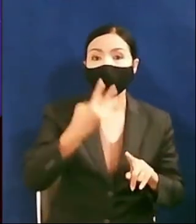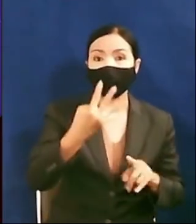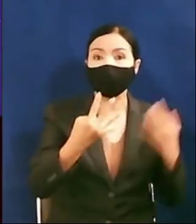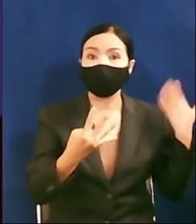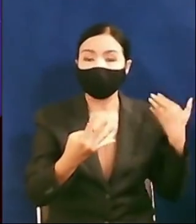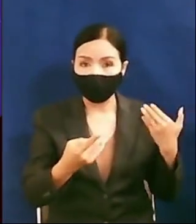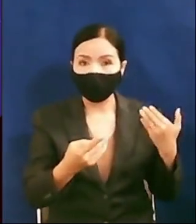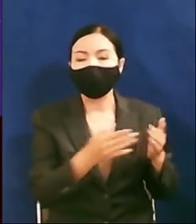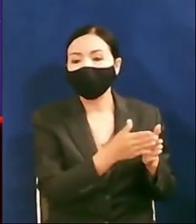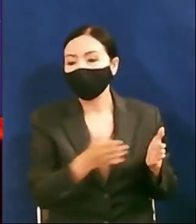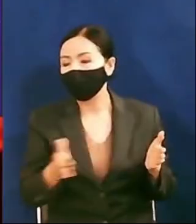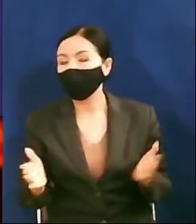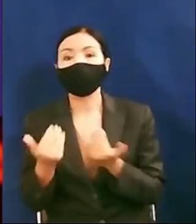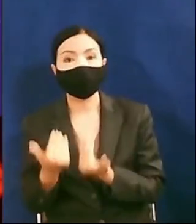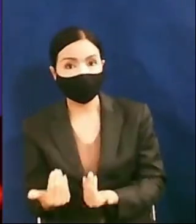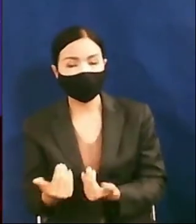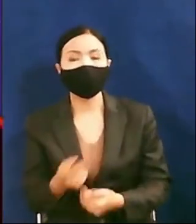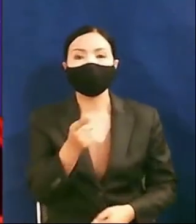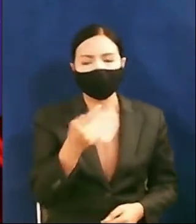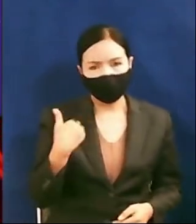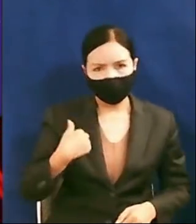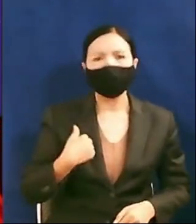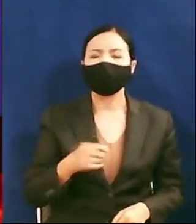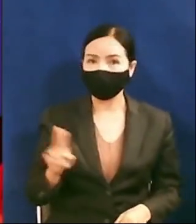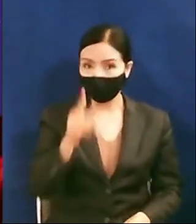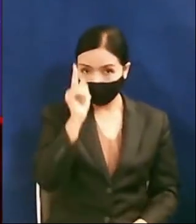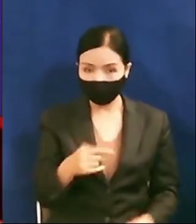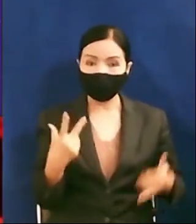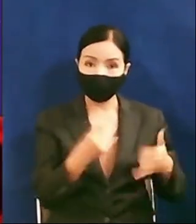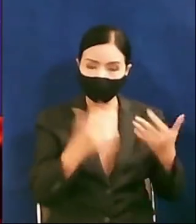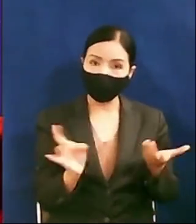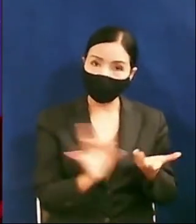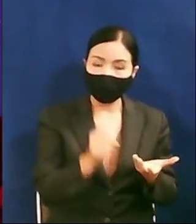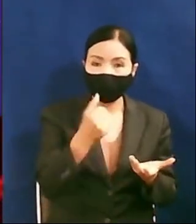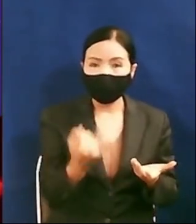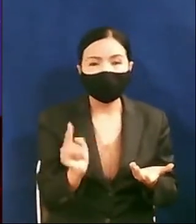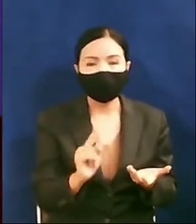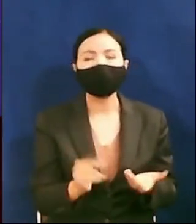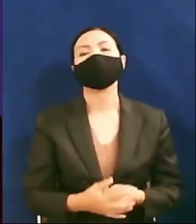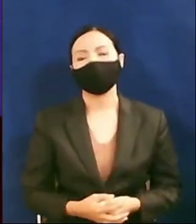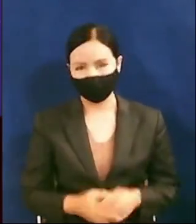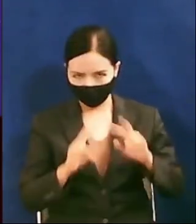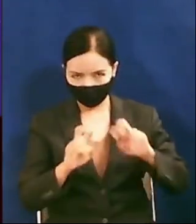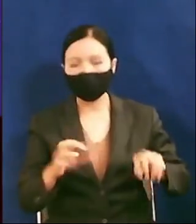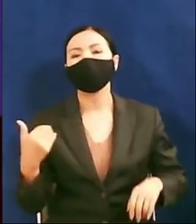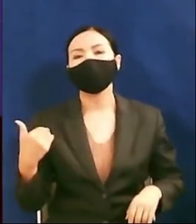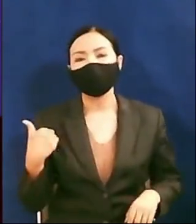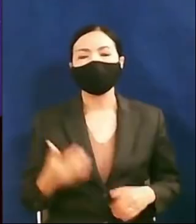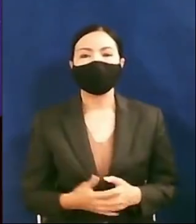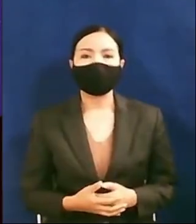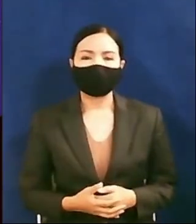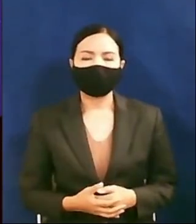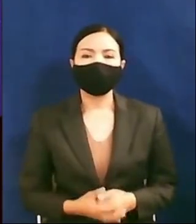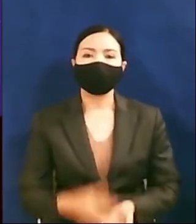นจนกระทั่งถึงปัจจุบันว่าเมื่อเวลาไปใช้จริงแล้วเนี่ยประสิทธิผลเป็นอย่างไรนะครับซึ่งก็ในเบื้องต้น